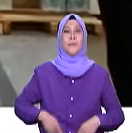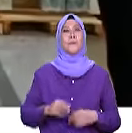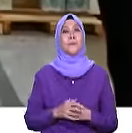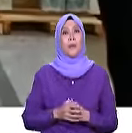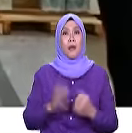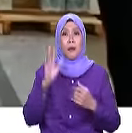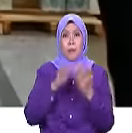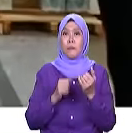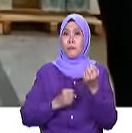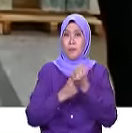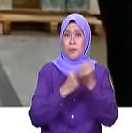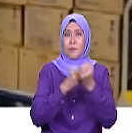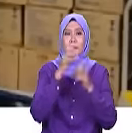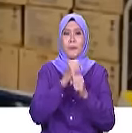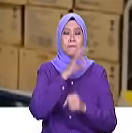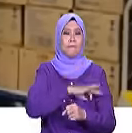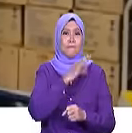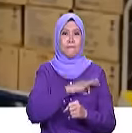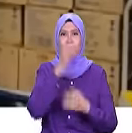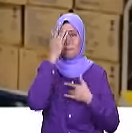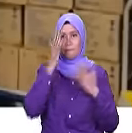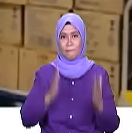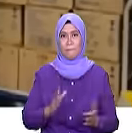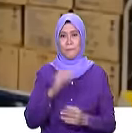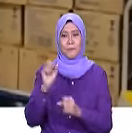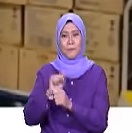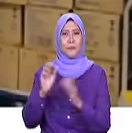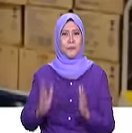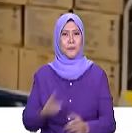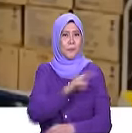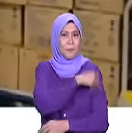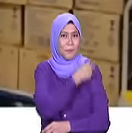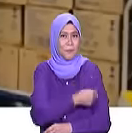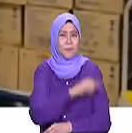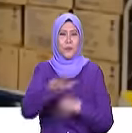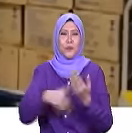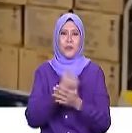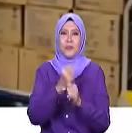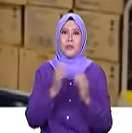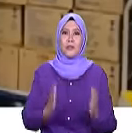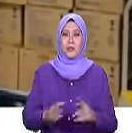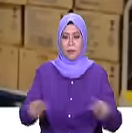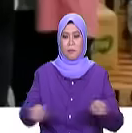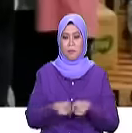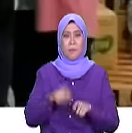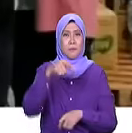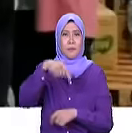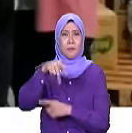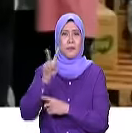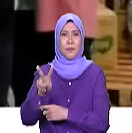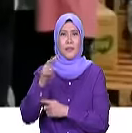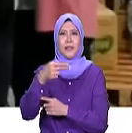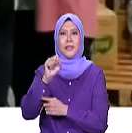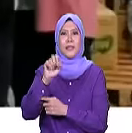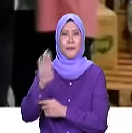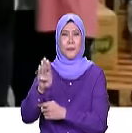sumbangan tersebut dapat dimanfaatkan oleh pesakit dan staf hospital serta semua petugas di pusat pemberian vaksin PPV